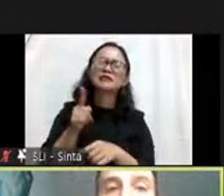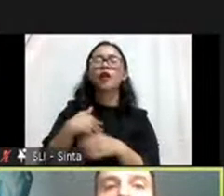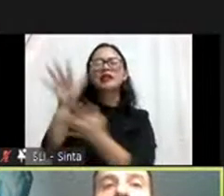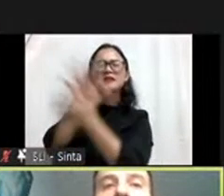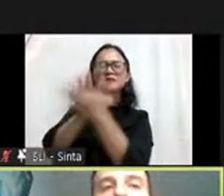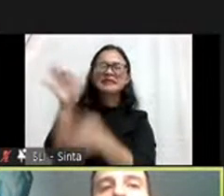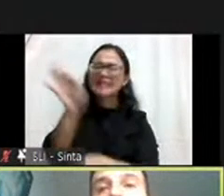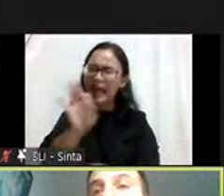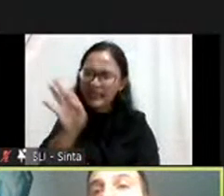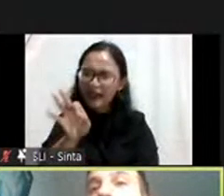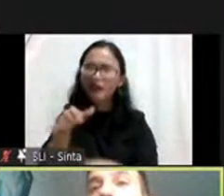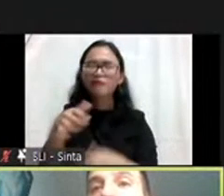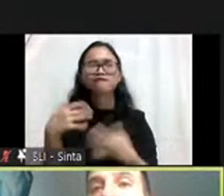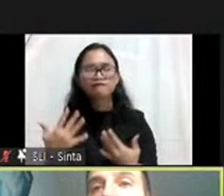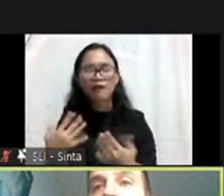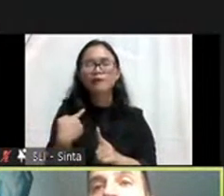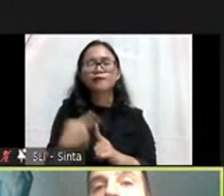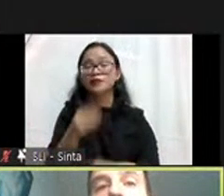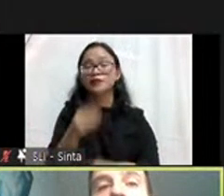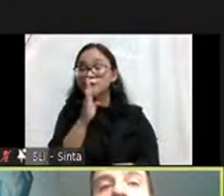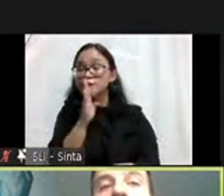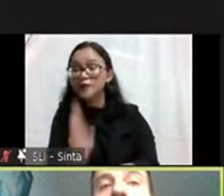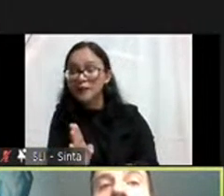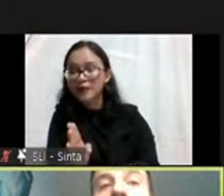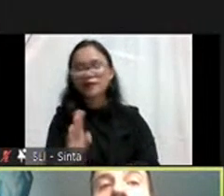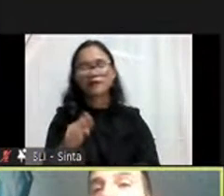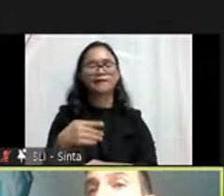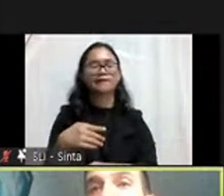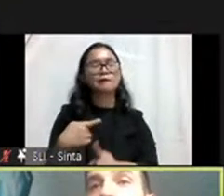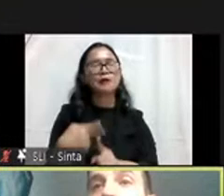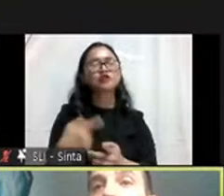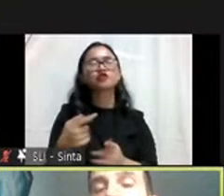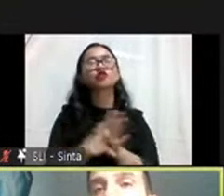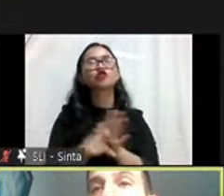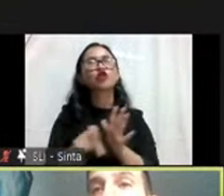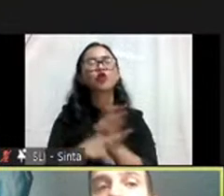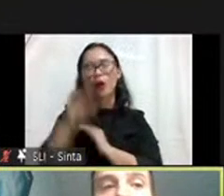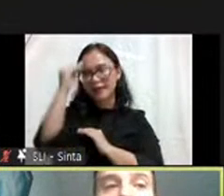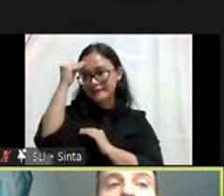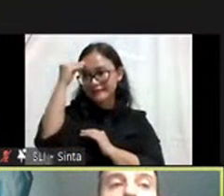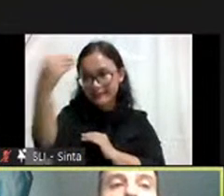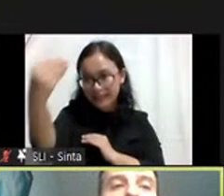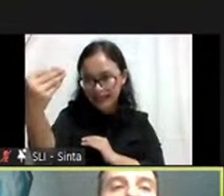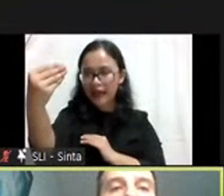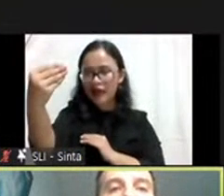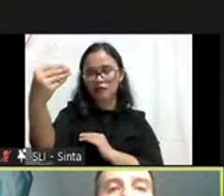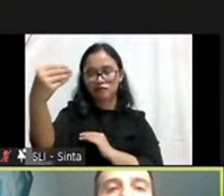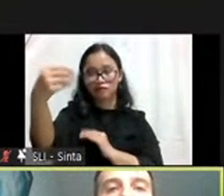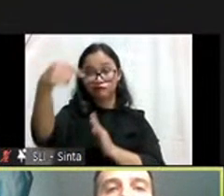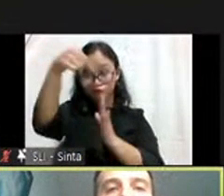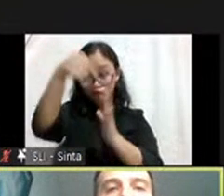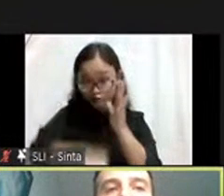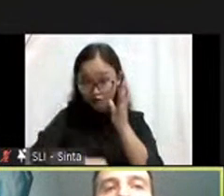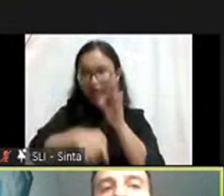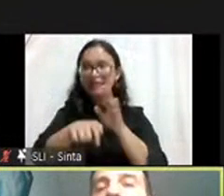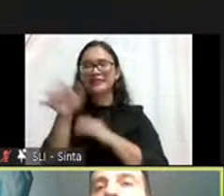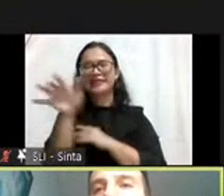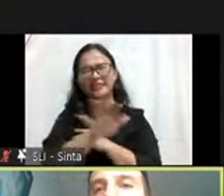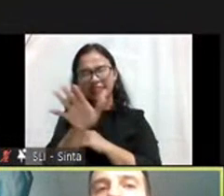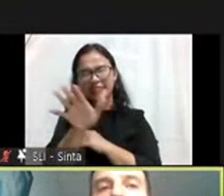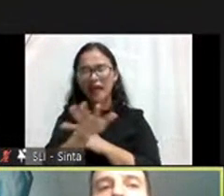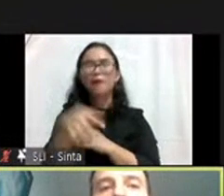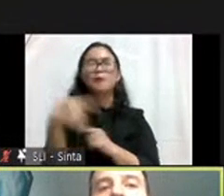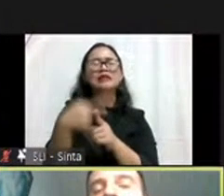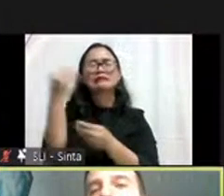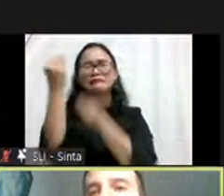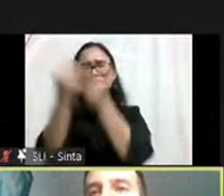lalu juga komitmen serta jika rencananya ini kemudian tidak rinci dan EE membingungkan juga